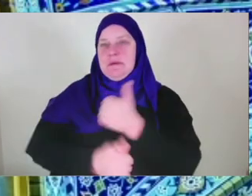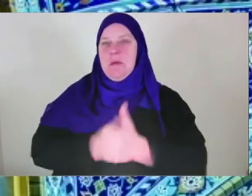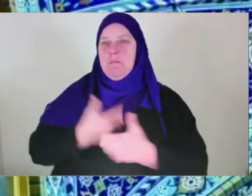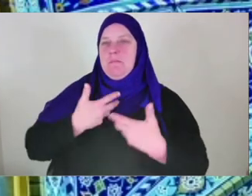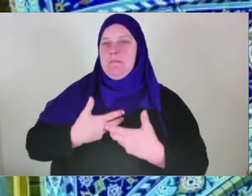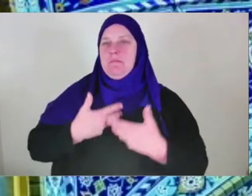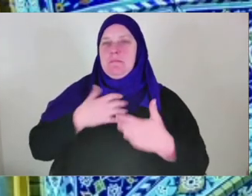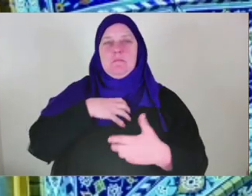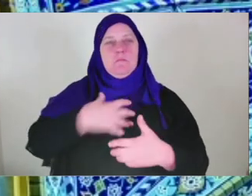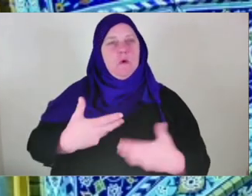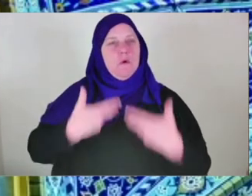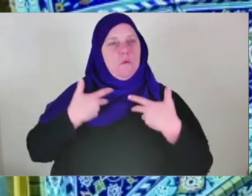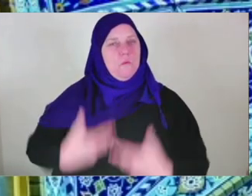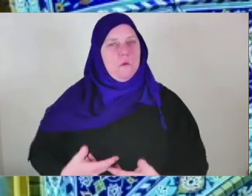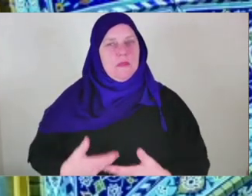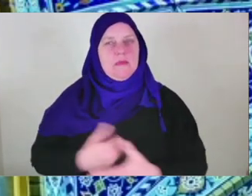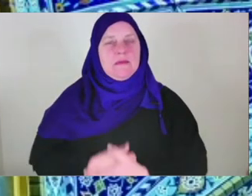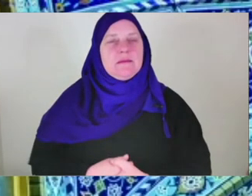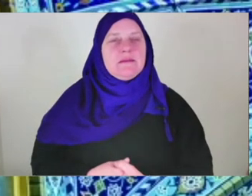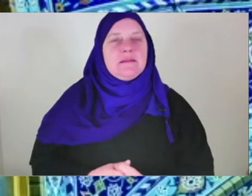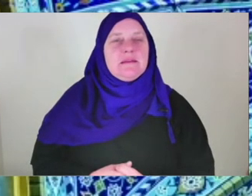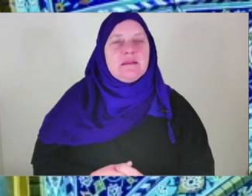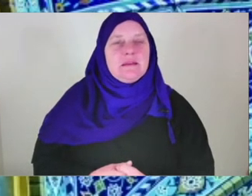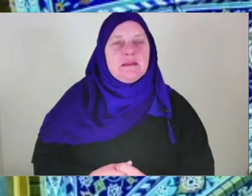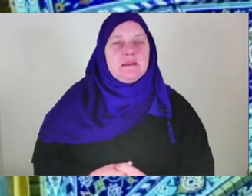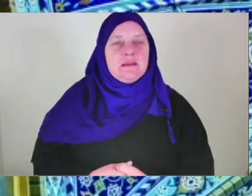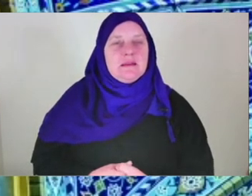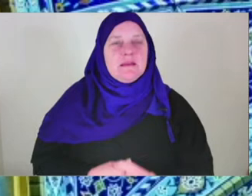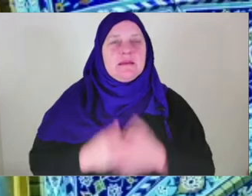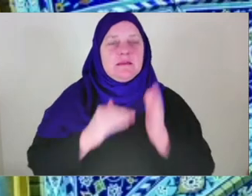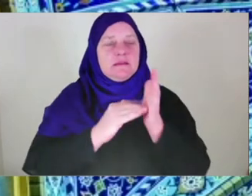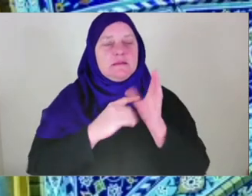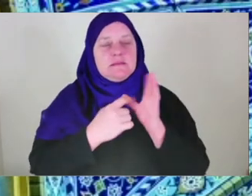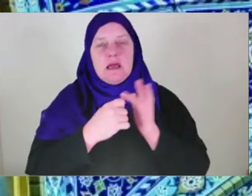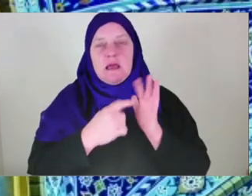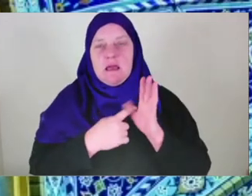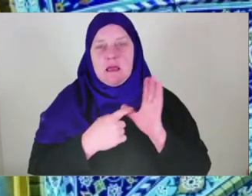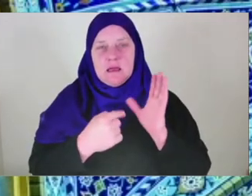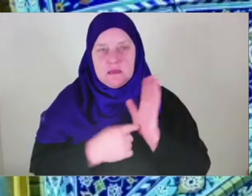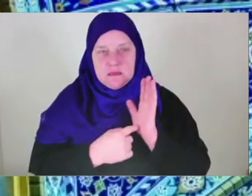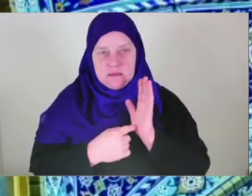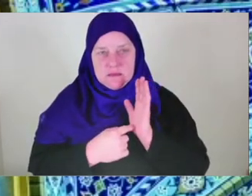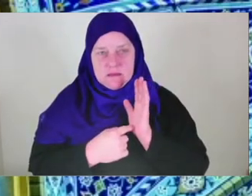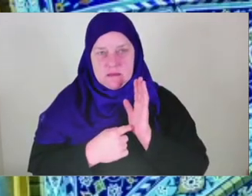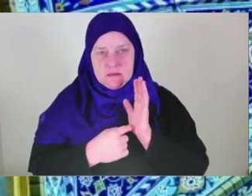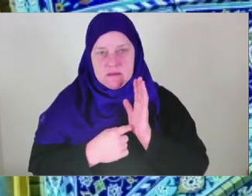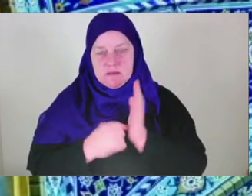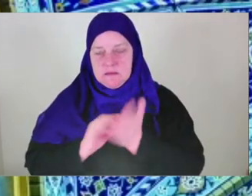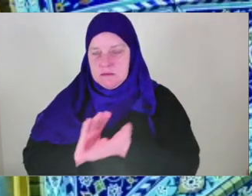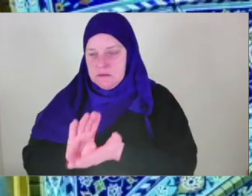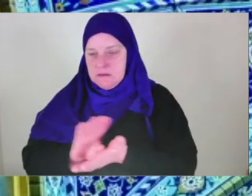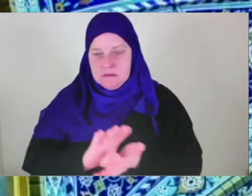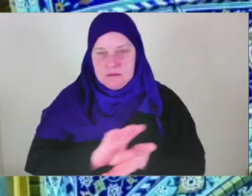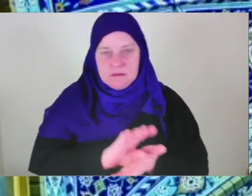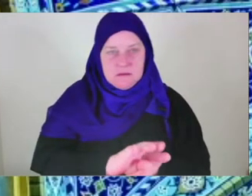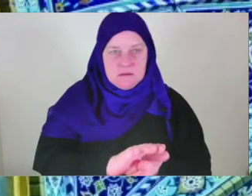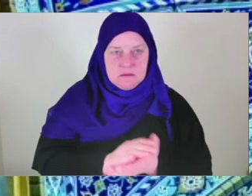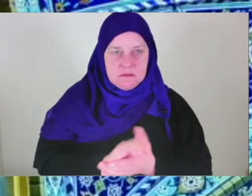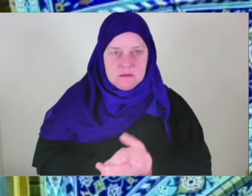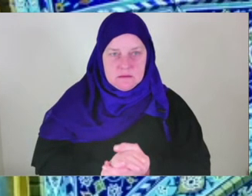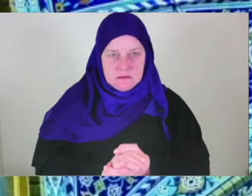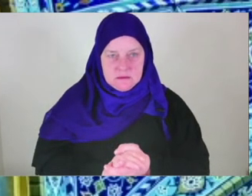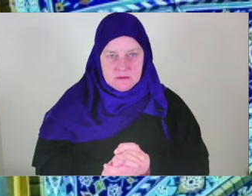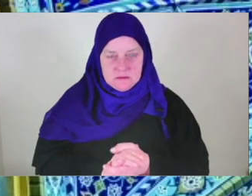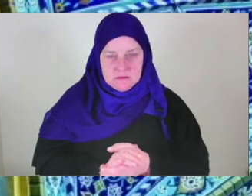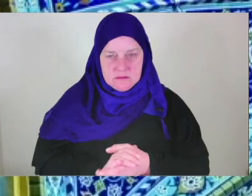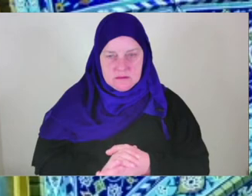I recited in Surah At-Tawbah was zakat. You notice that the ayah did not use the term zakat, said sadaqah, خُدْ مِنْ أَمْبَالِهِمْ